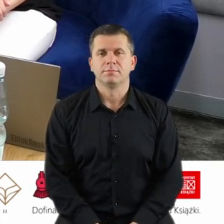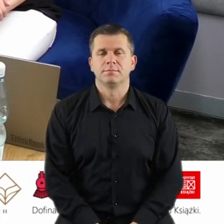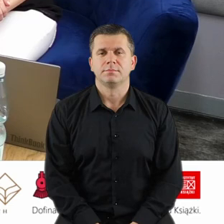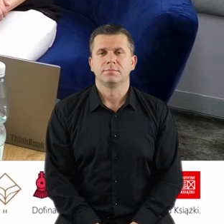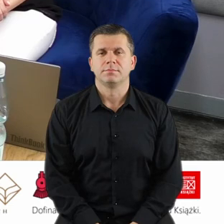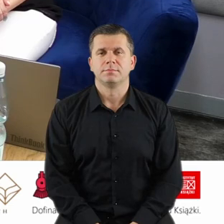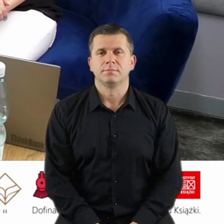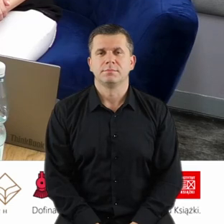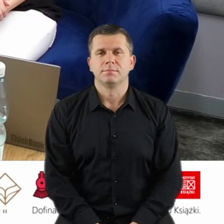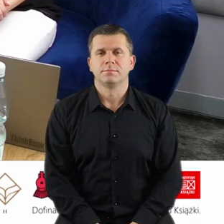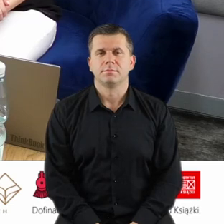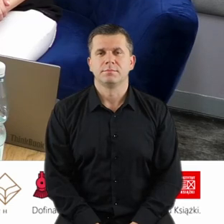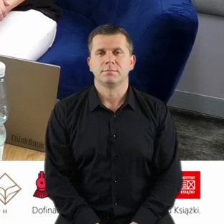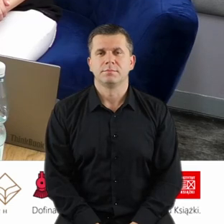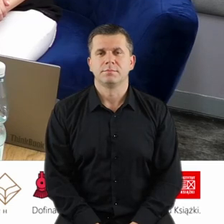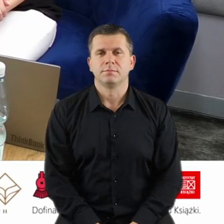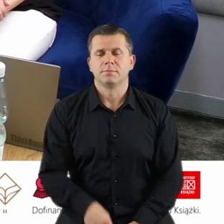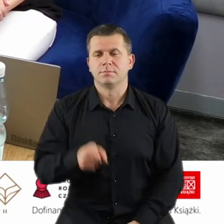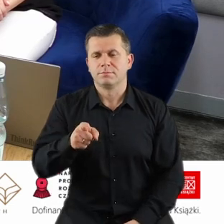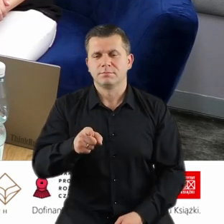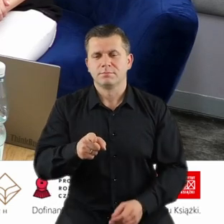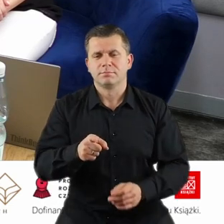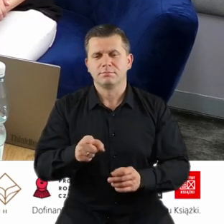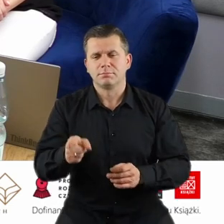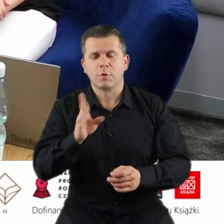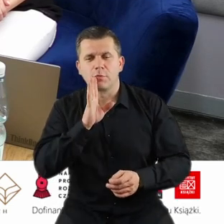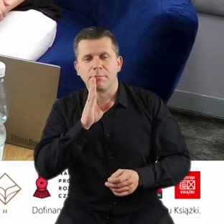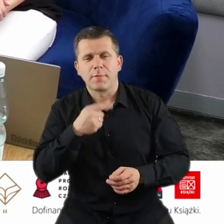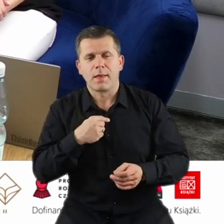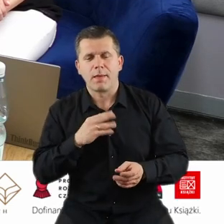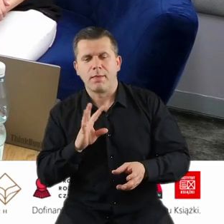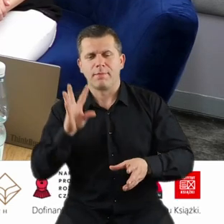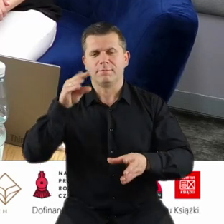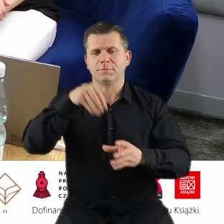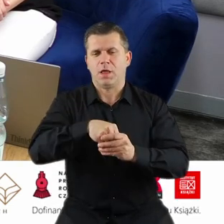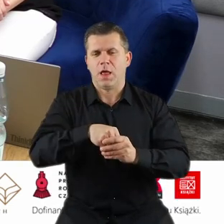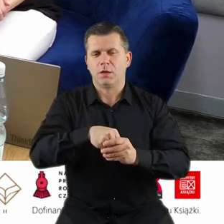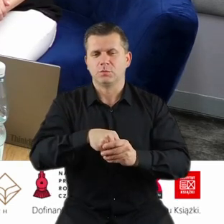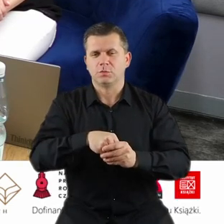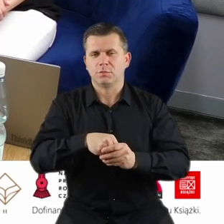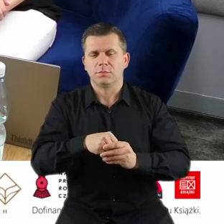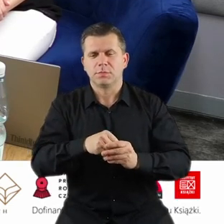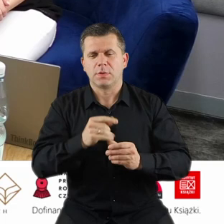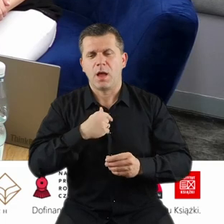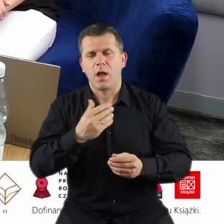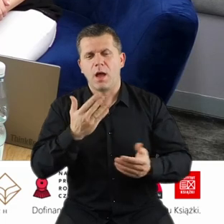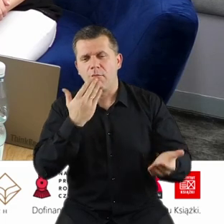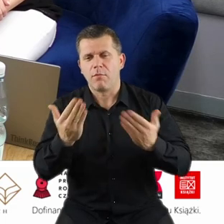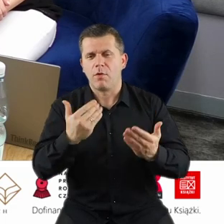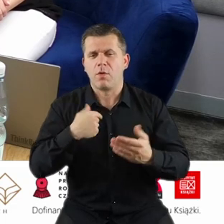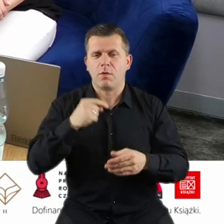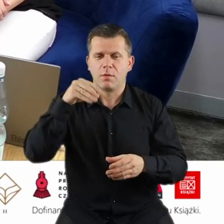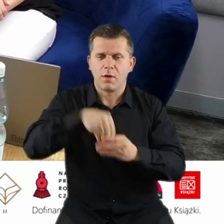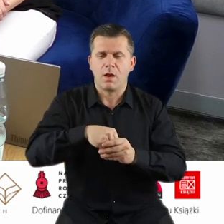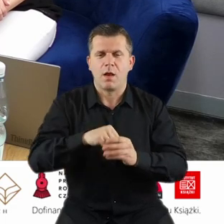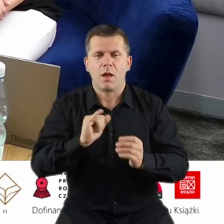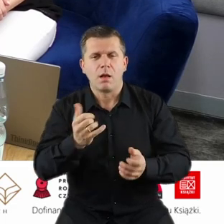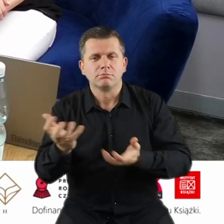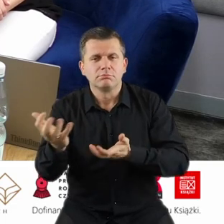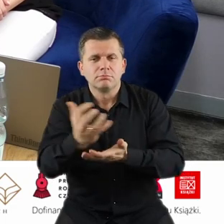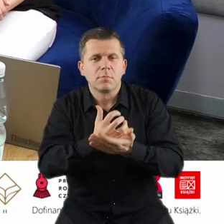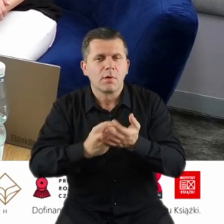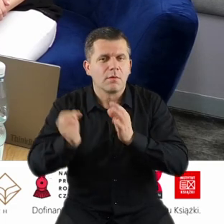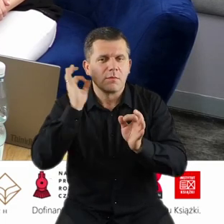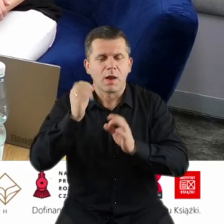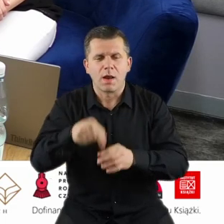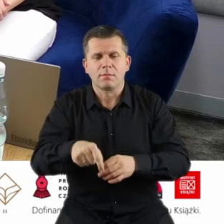Natomiast to był reportaż wcieleniowy. Akurat nie jest to mój ulubiony. Nie jest to moja ulubiona